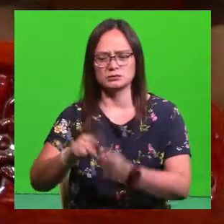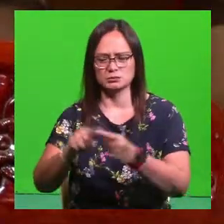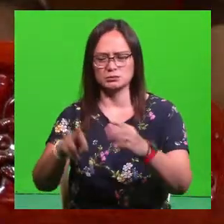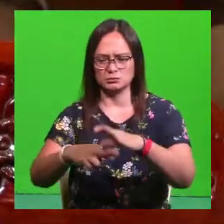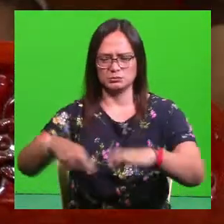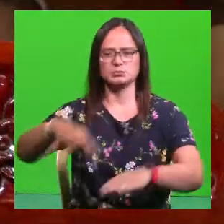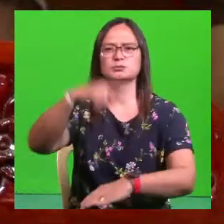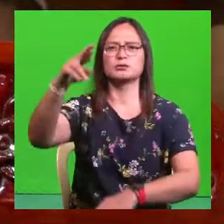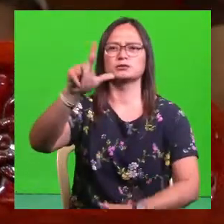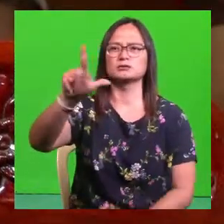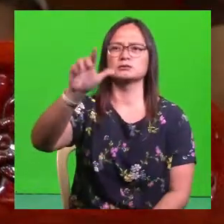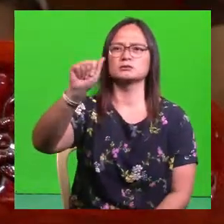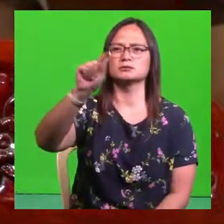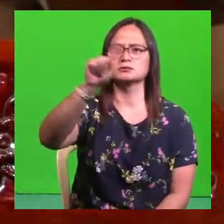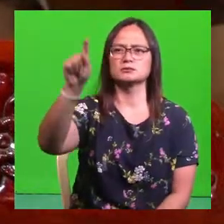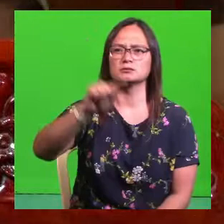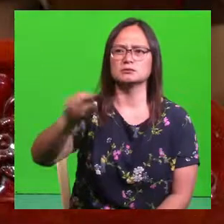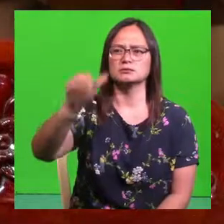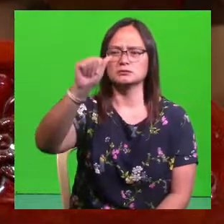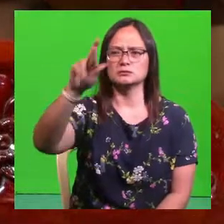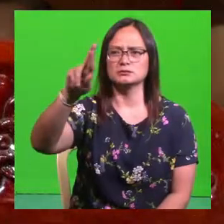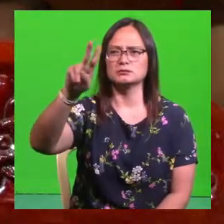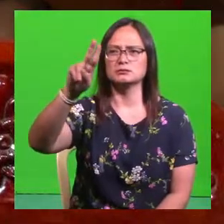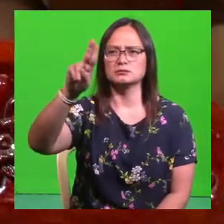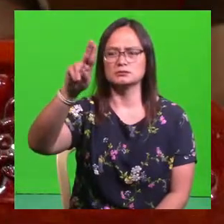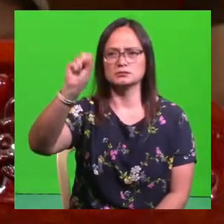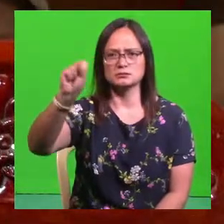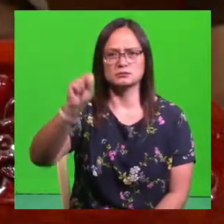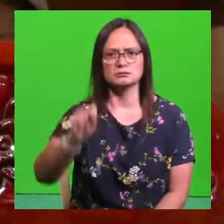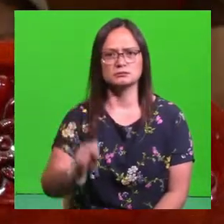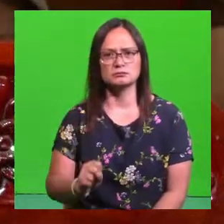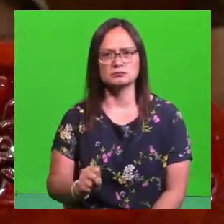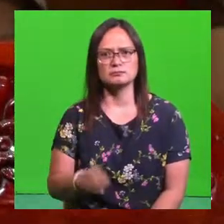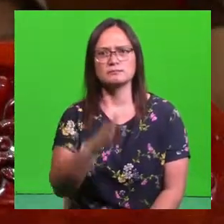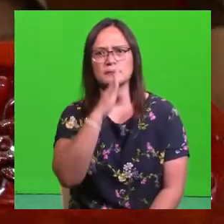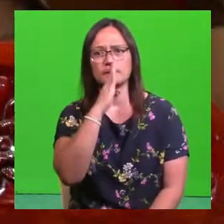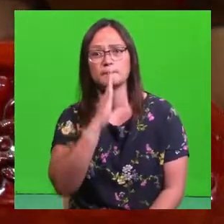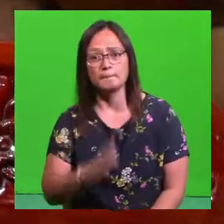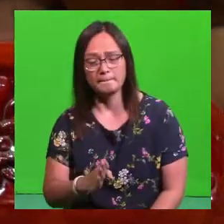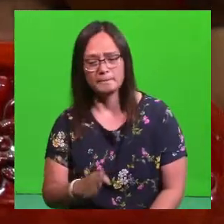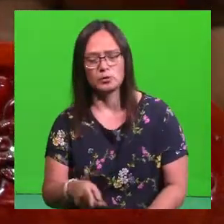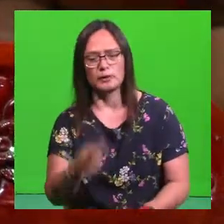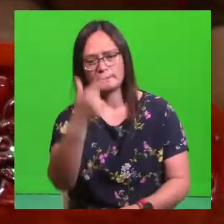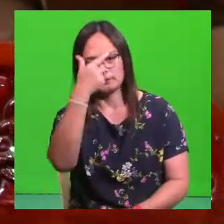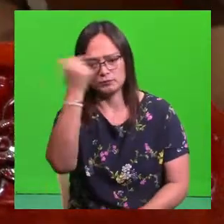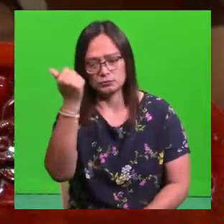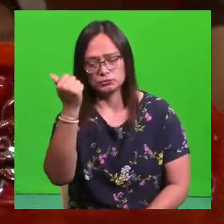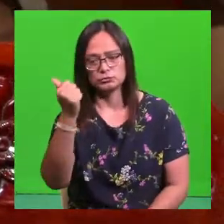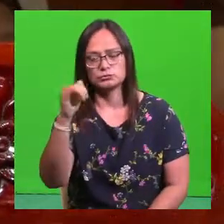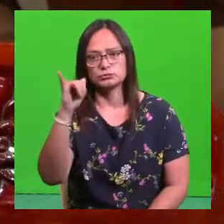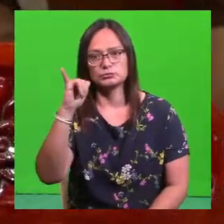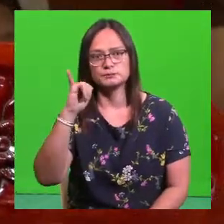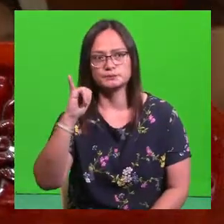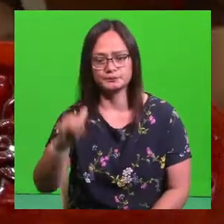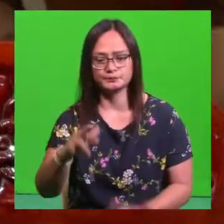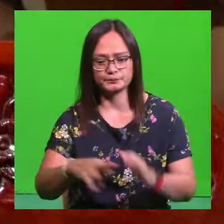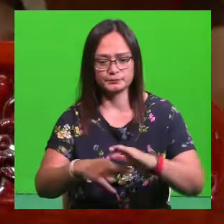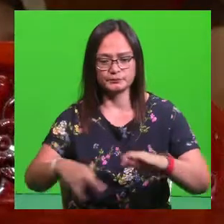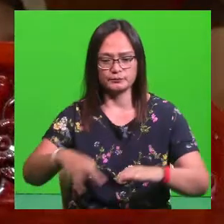Simple. Sapagkat ang pagbangon po ng Panginoon ay hindi lang po pagbangon mula sa kamatayan,